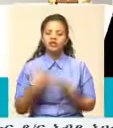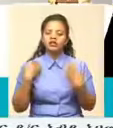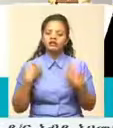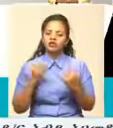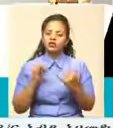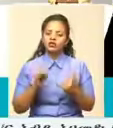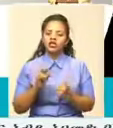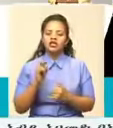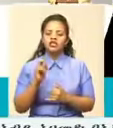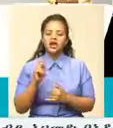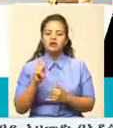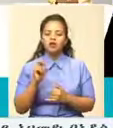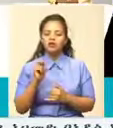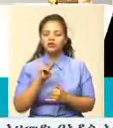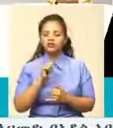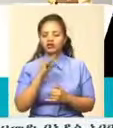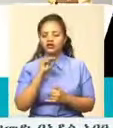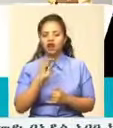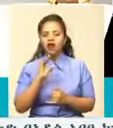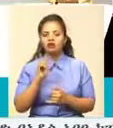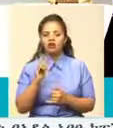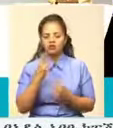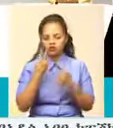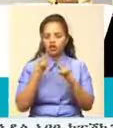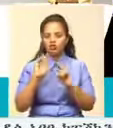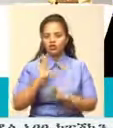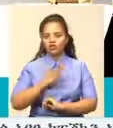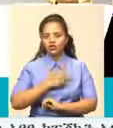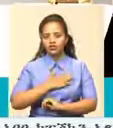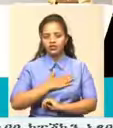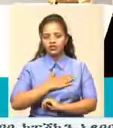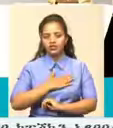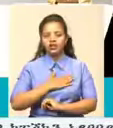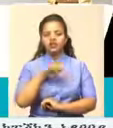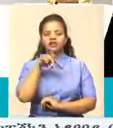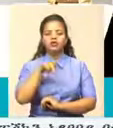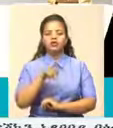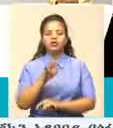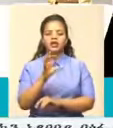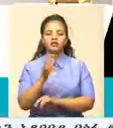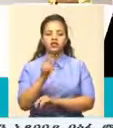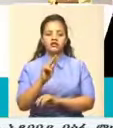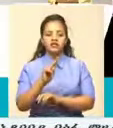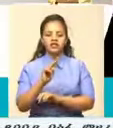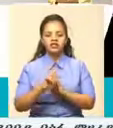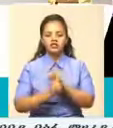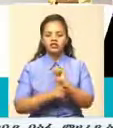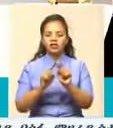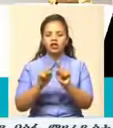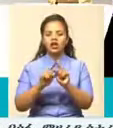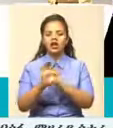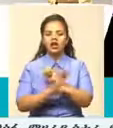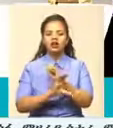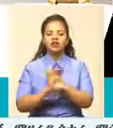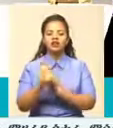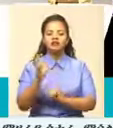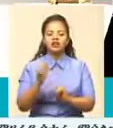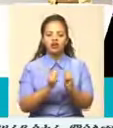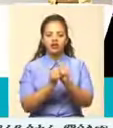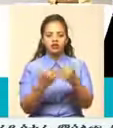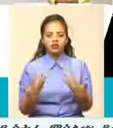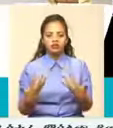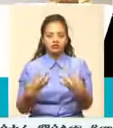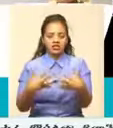እንደምንላችኋል ቀዳማዊትና ሀብታሙ እንደምንላችኋል ተመልካቾቻችን እንግዲህ የደቡብ ሬዲዮና ቴሌቪዥን ድርጅት ከተለያዩ ሀገር ውስጥ ሚዲያዎች ጋር